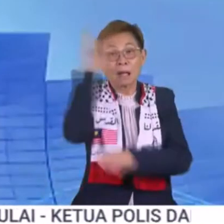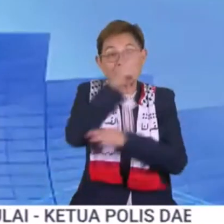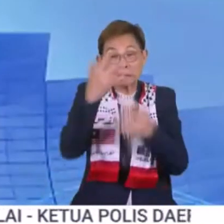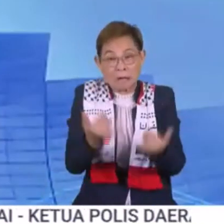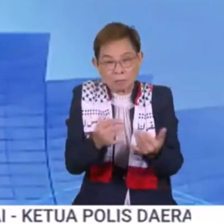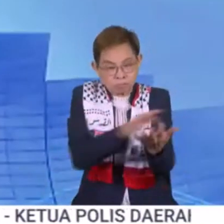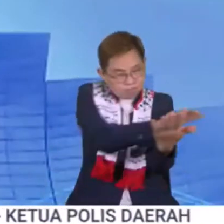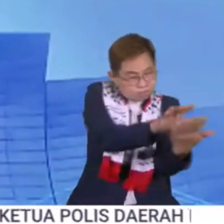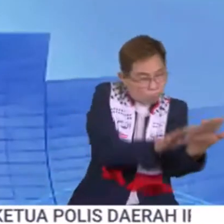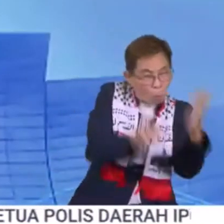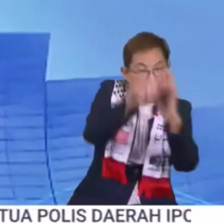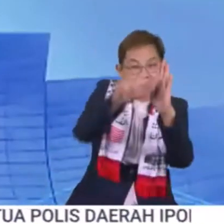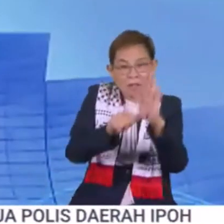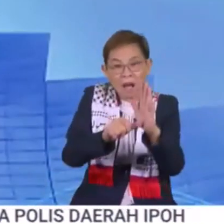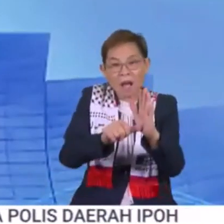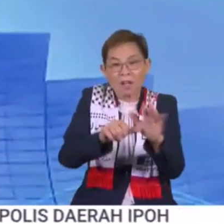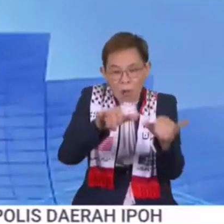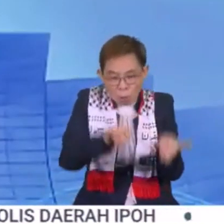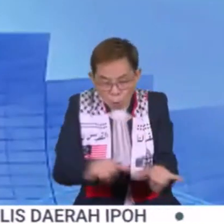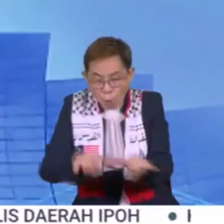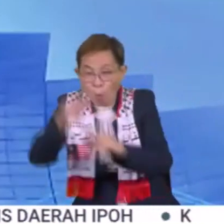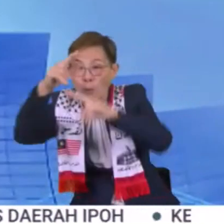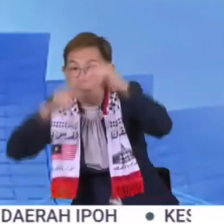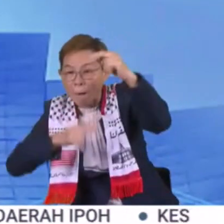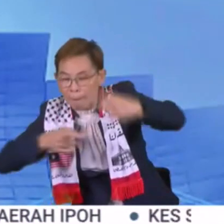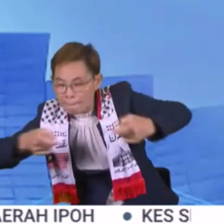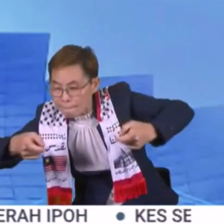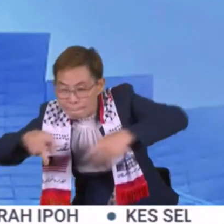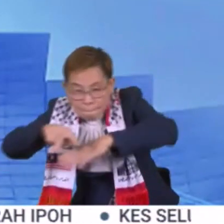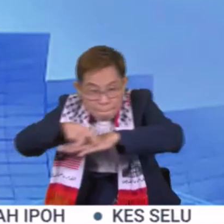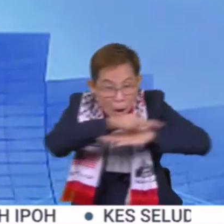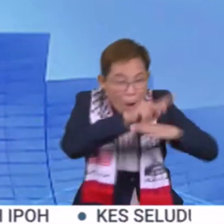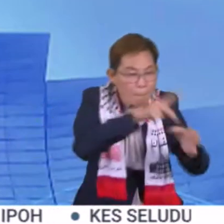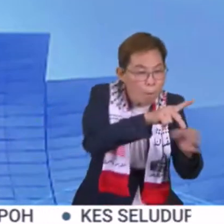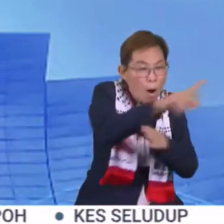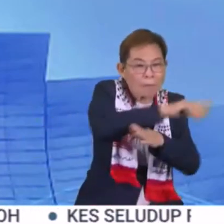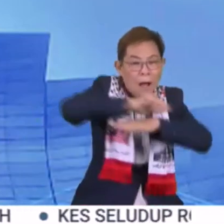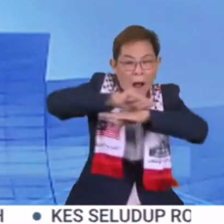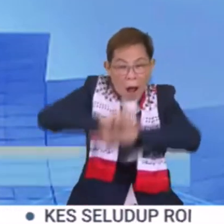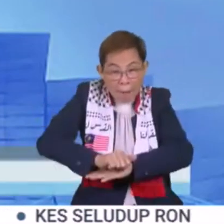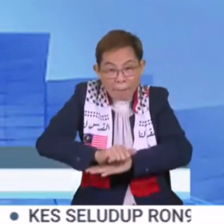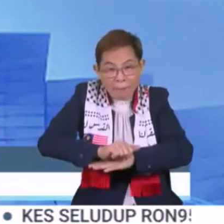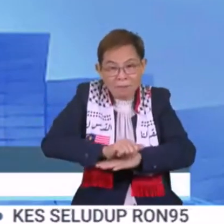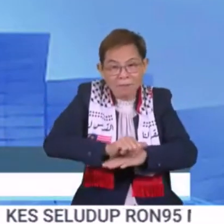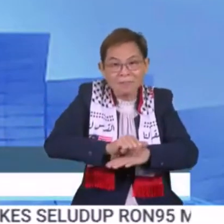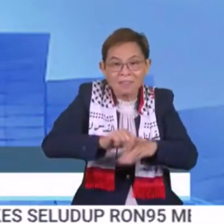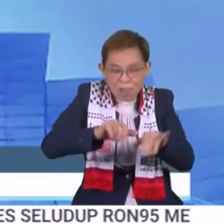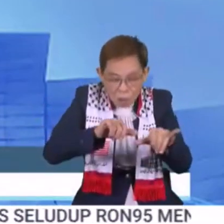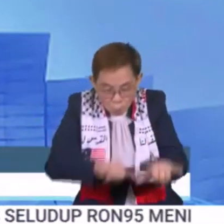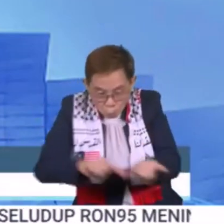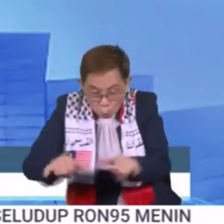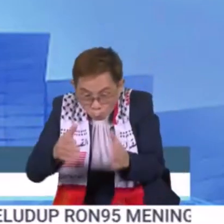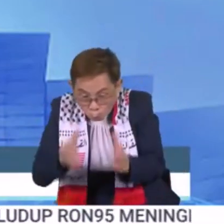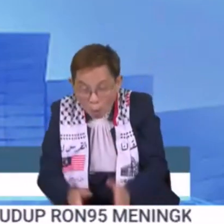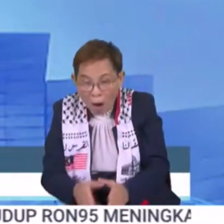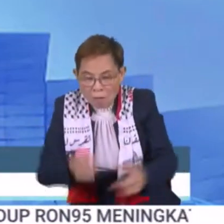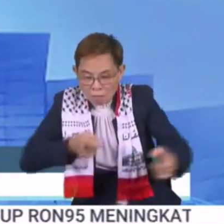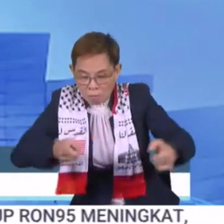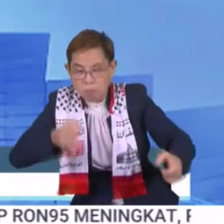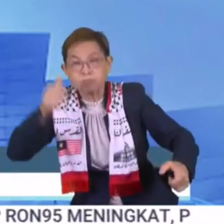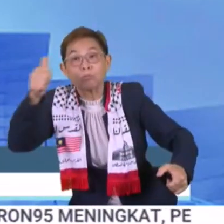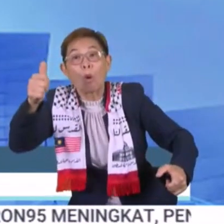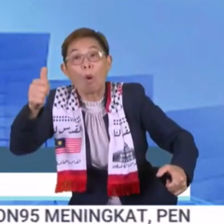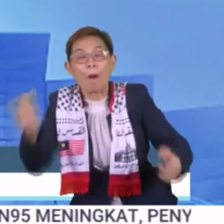Kerajaan sedang merangka Akta Juruukur Bangunan bagi mengawal selia profesyen dan amalan juruukur bangunan serta tadbir urus yang